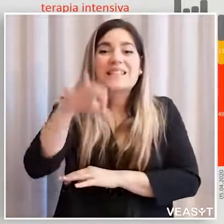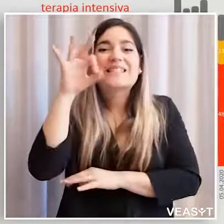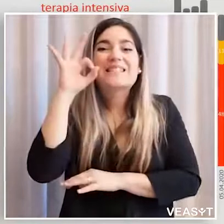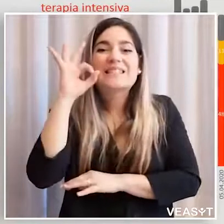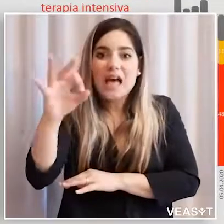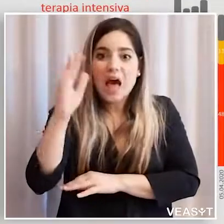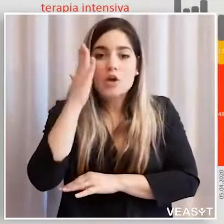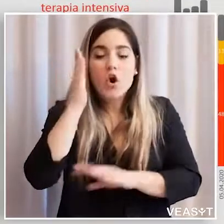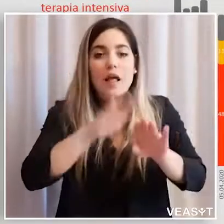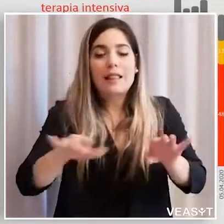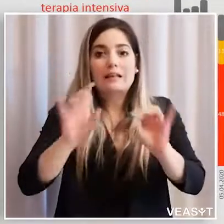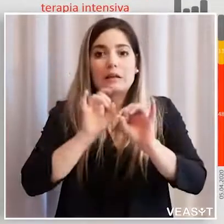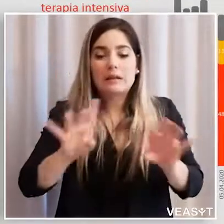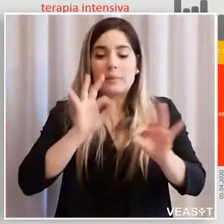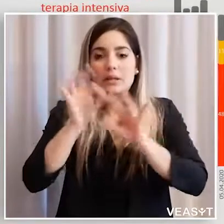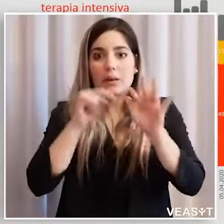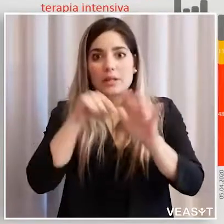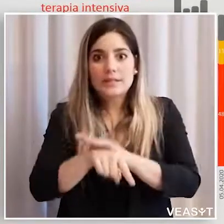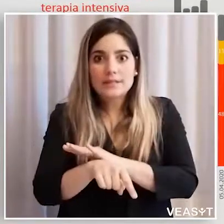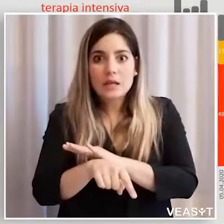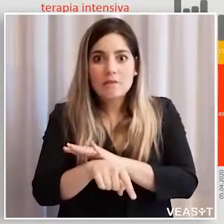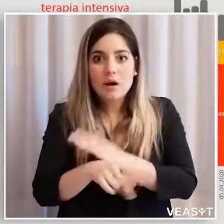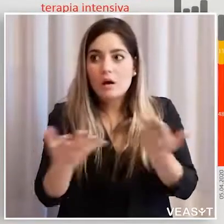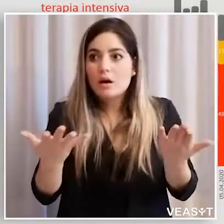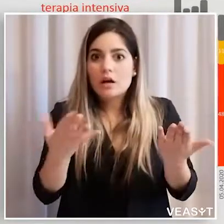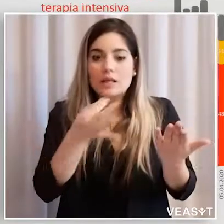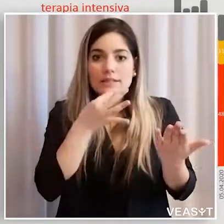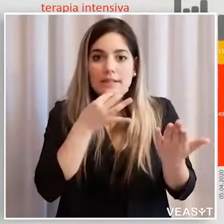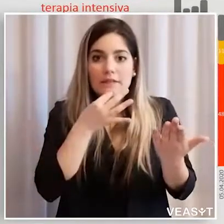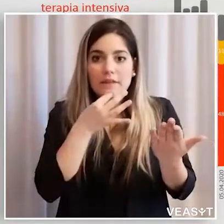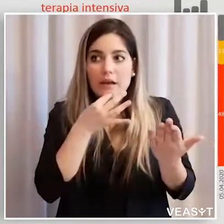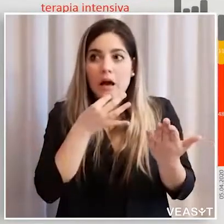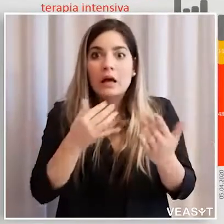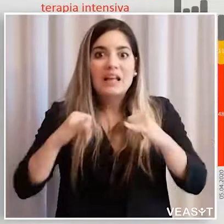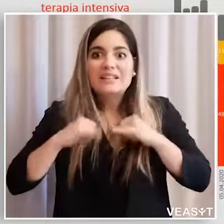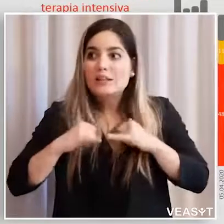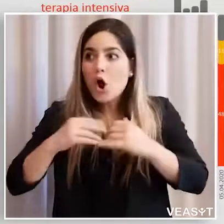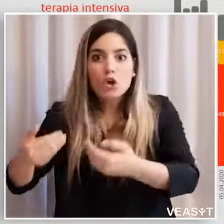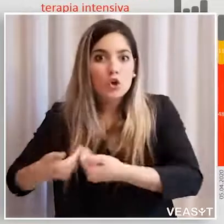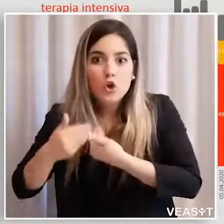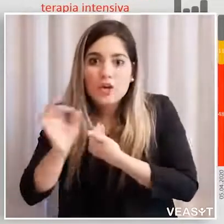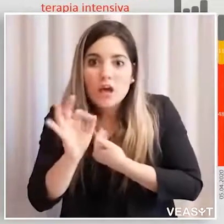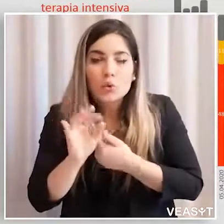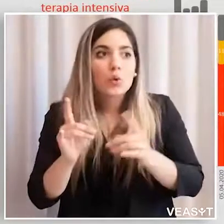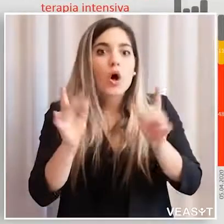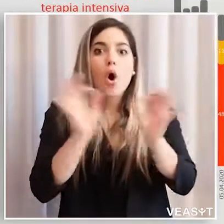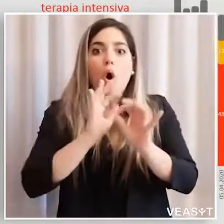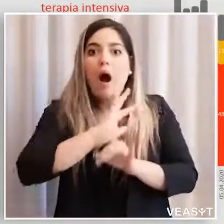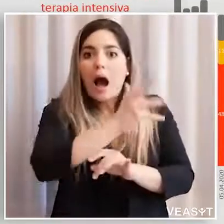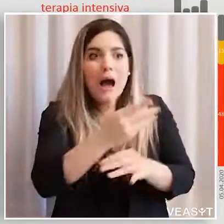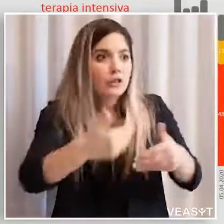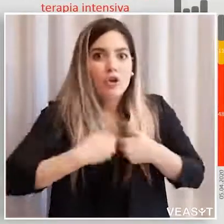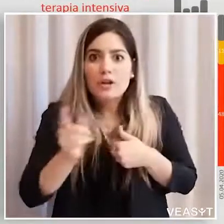zero letti liberi in terapia intensiva e questo vuol dire che senza l'aiuto del tirolo di altre realtà